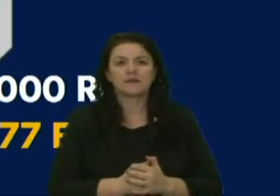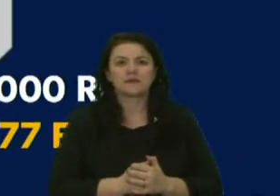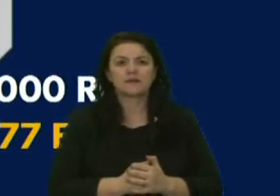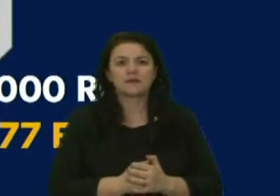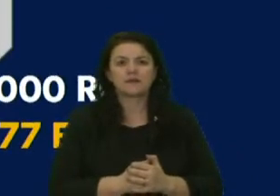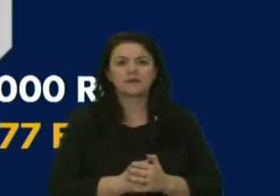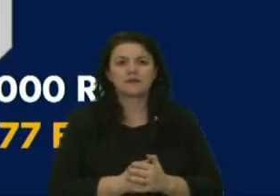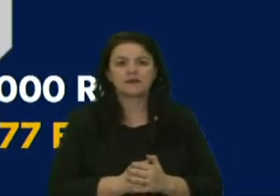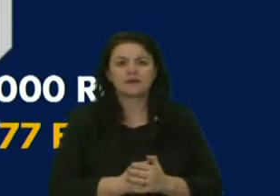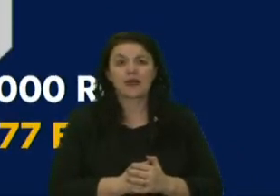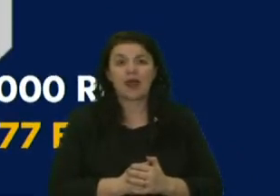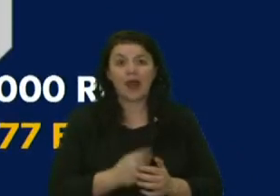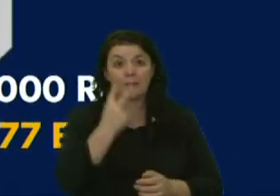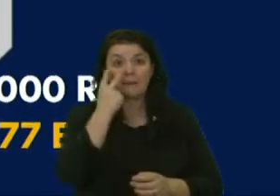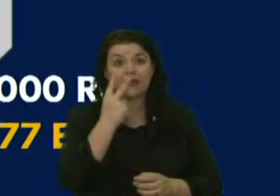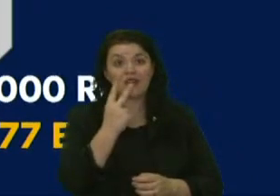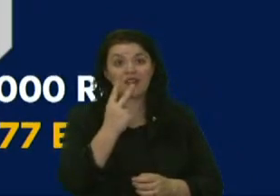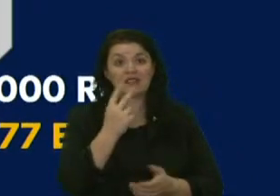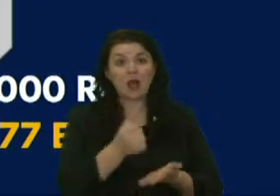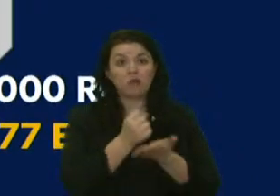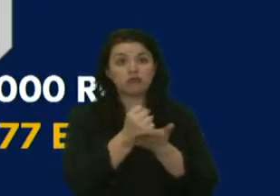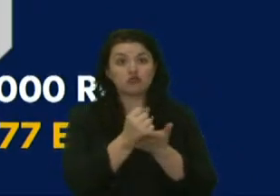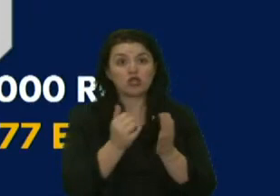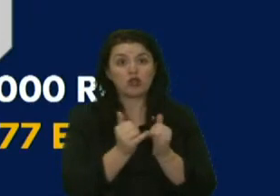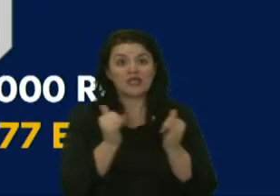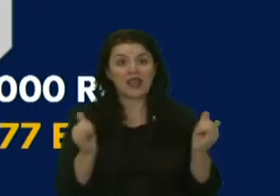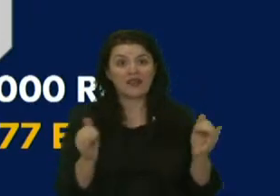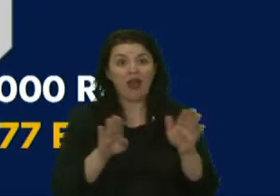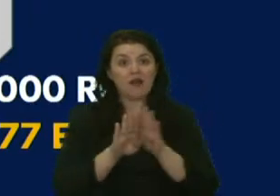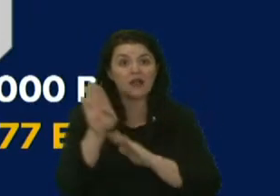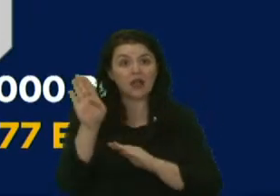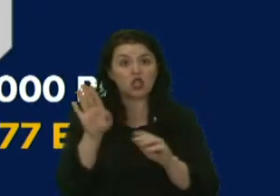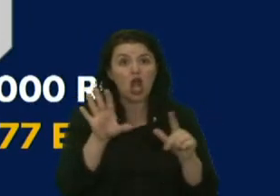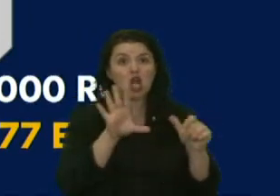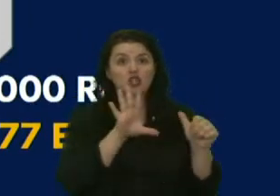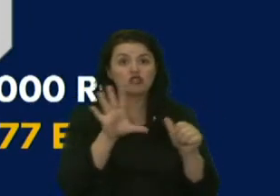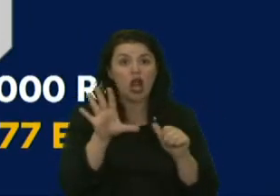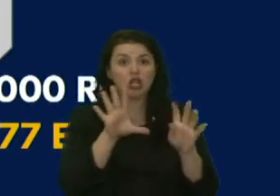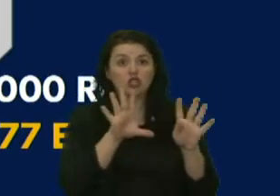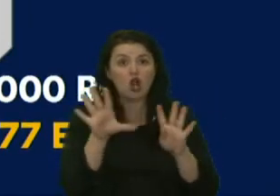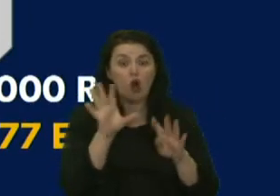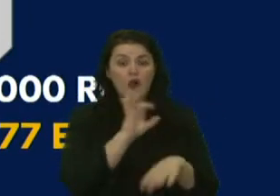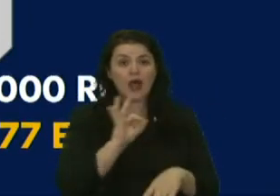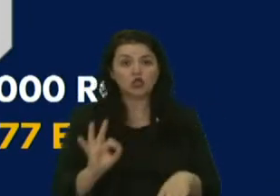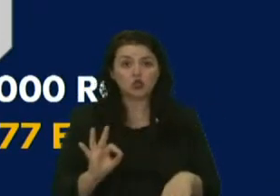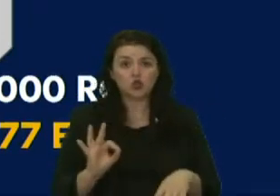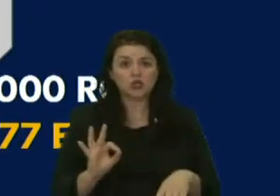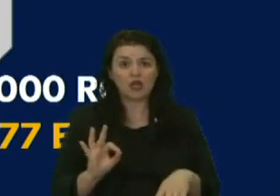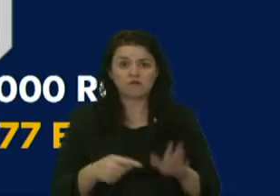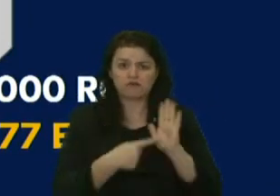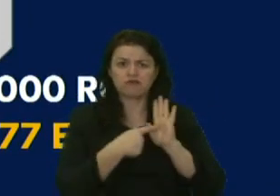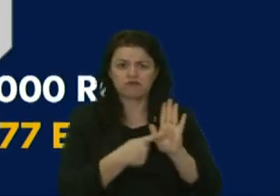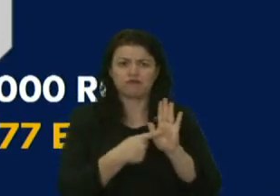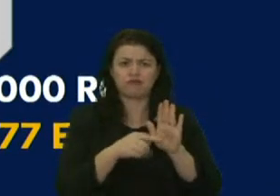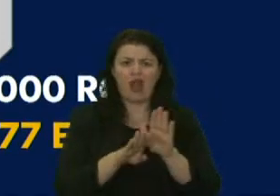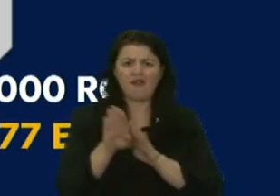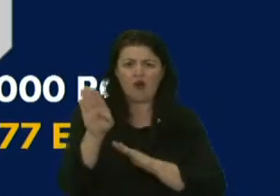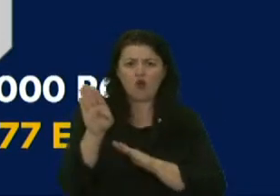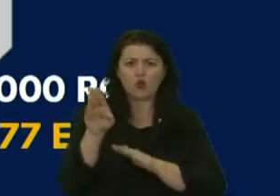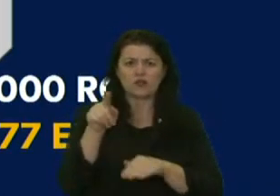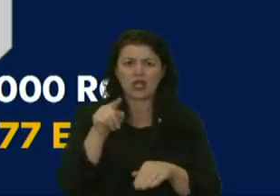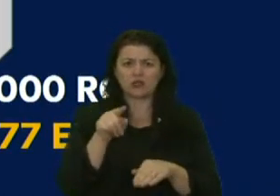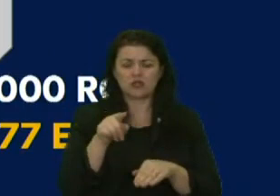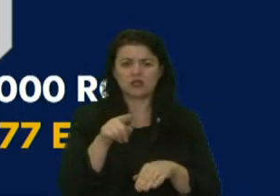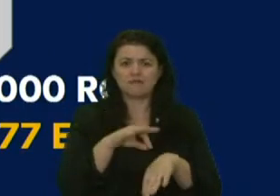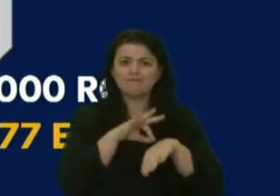confruntă în privința bugetului de dezvoltare o creștere cu 69% iarăși repet Subliniază evoluția acestui oraș pe